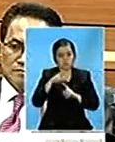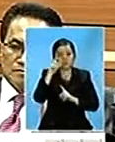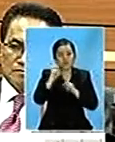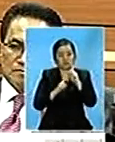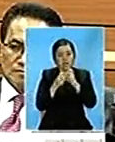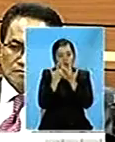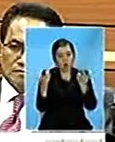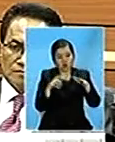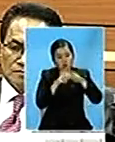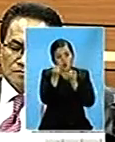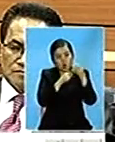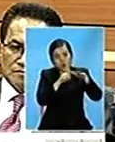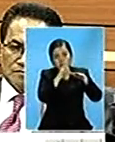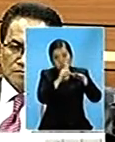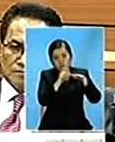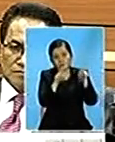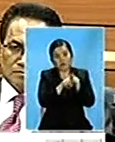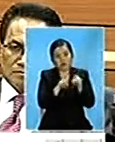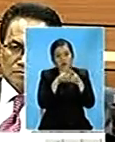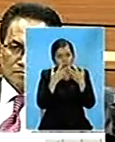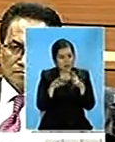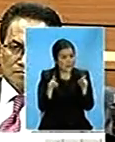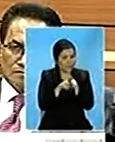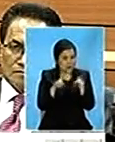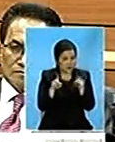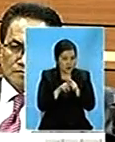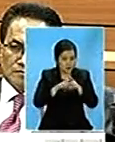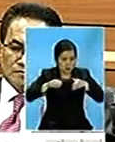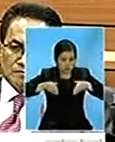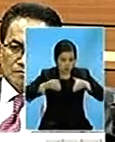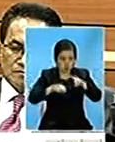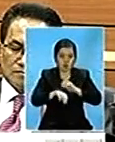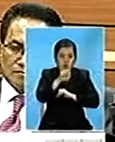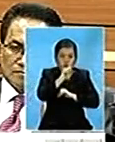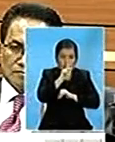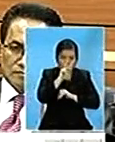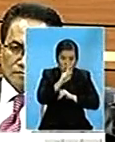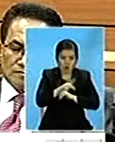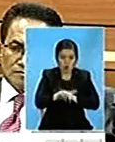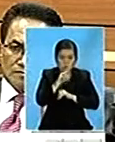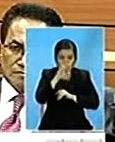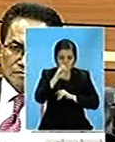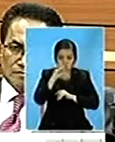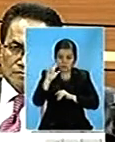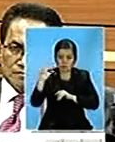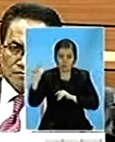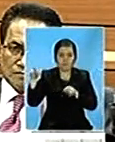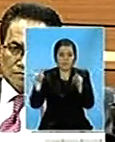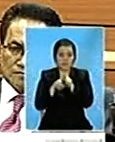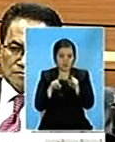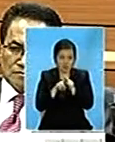และทรัพย์สินส่วนทางหลวงชนบทสก2033บ้านท่าค้อตำบลท่าค้ออำเภอเบญจ